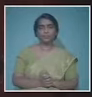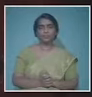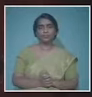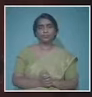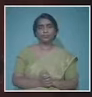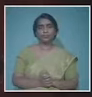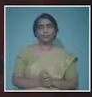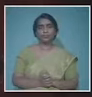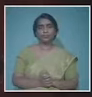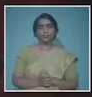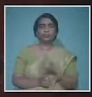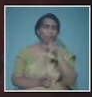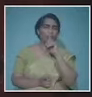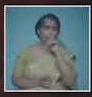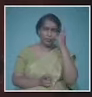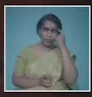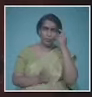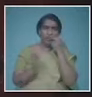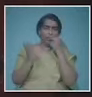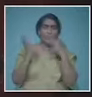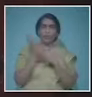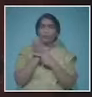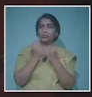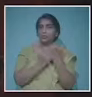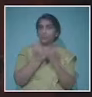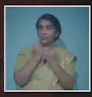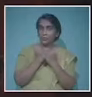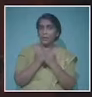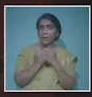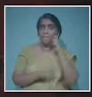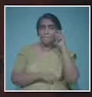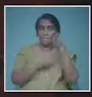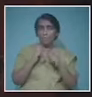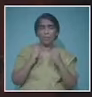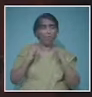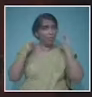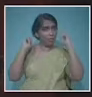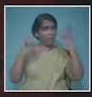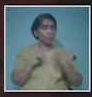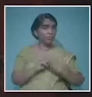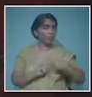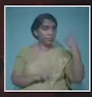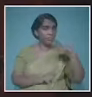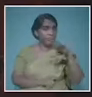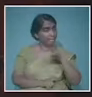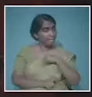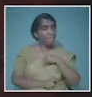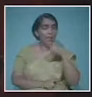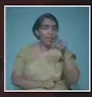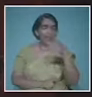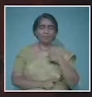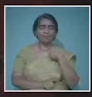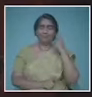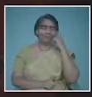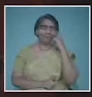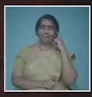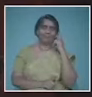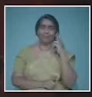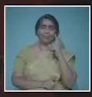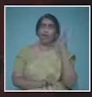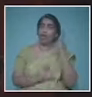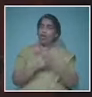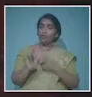දැන් ඔබතුමා දන්නවා සමෘද්ධි ව්‍යාපාරය මිනිස්සු සමෘද්ධිමත් වෙලා කියලා ඔබතුමා පිළිගන්නවා කියලා මං හිතන්නේ නෑ. දැන්